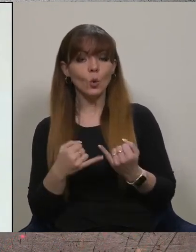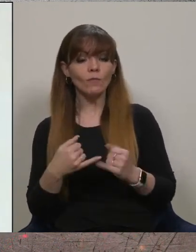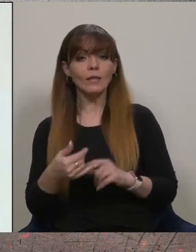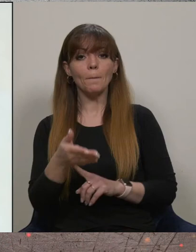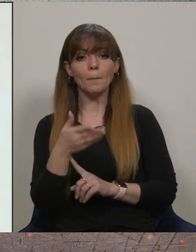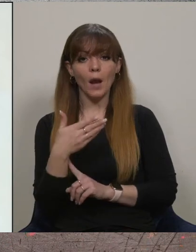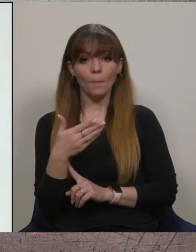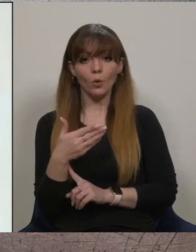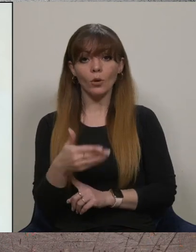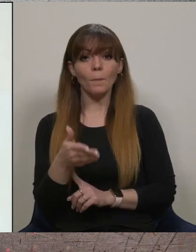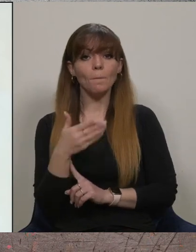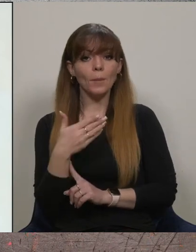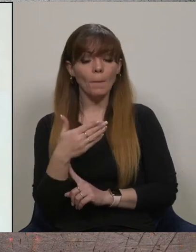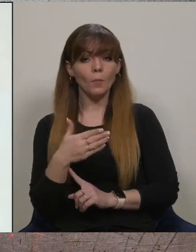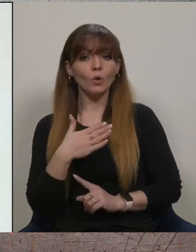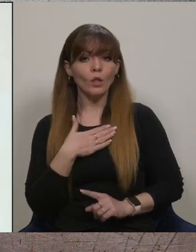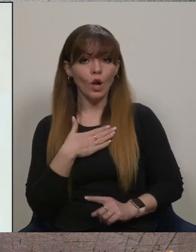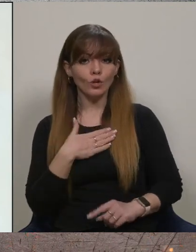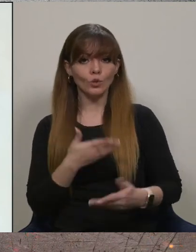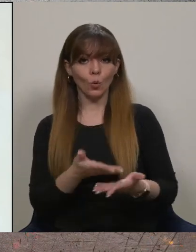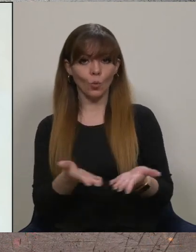прапор нашого народу.